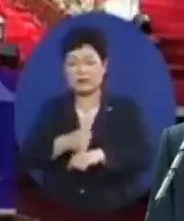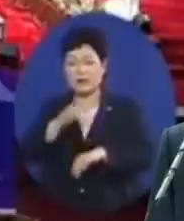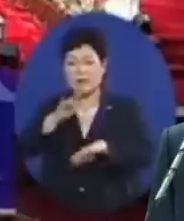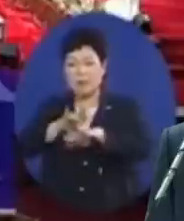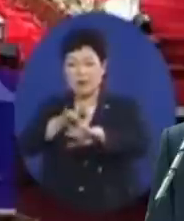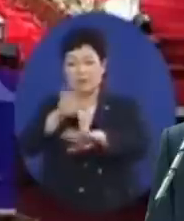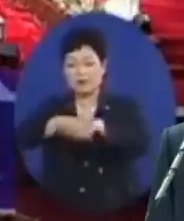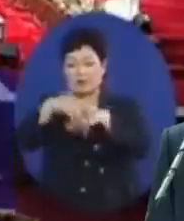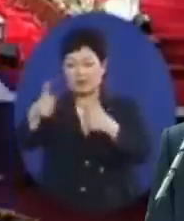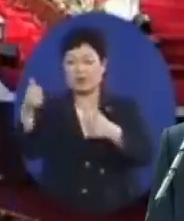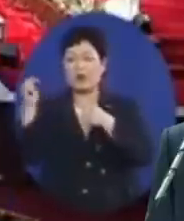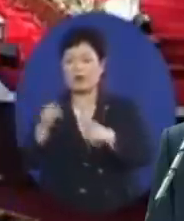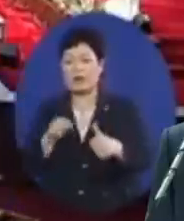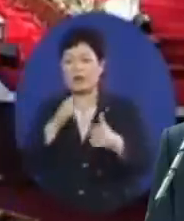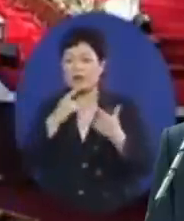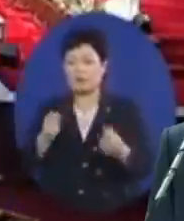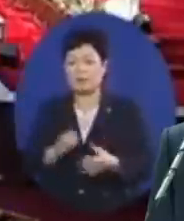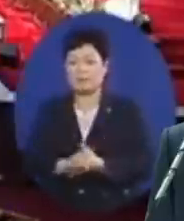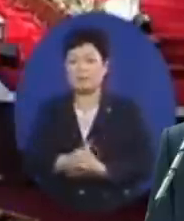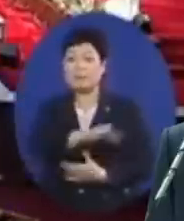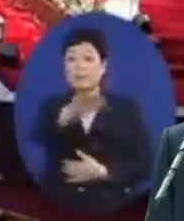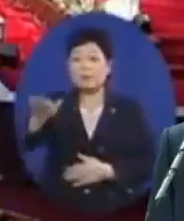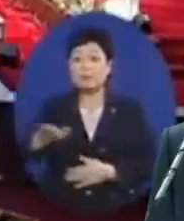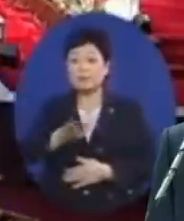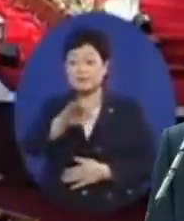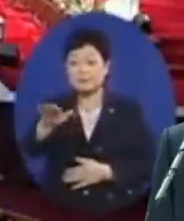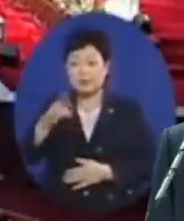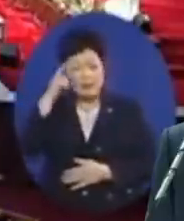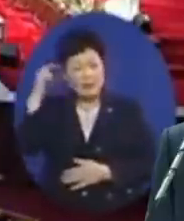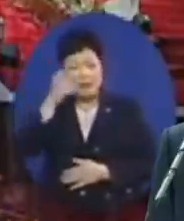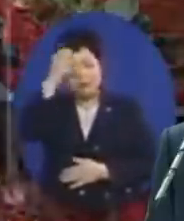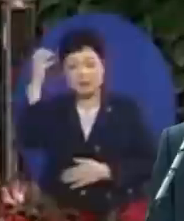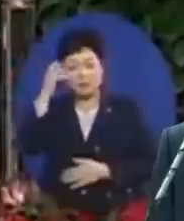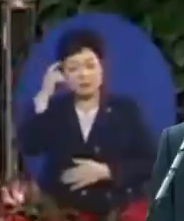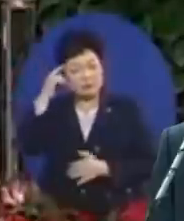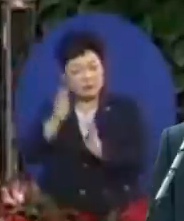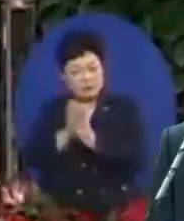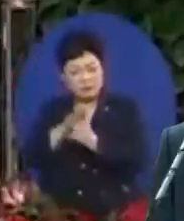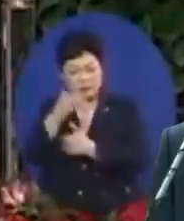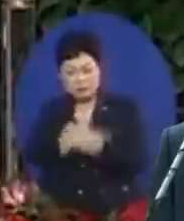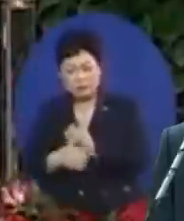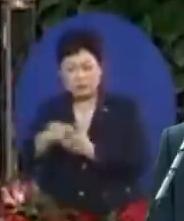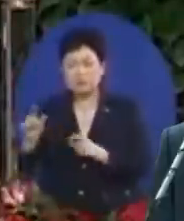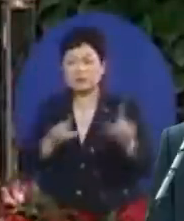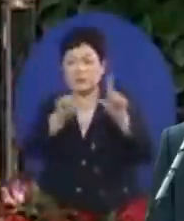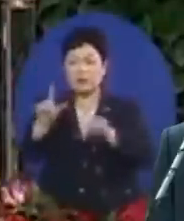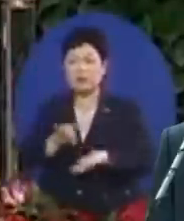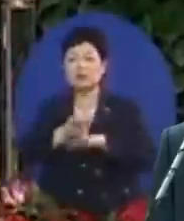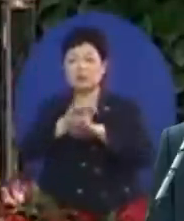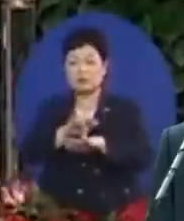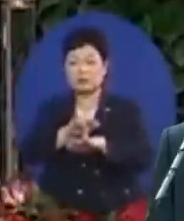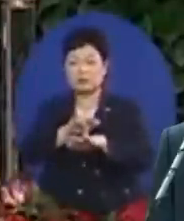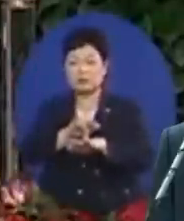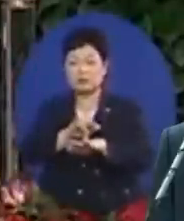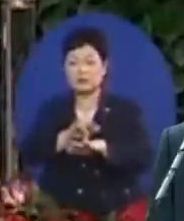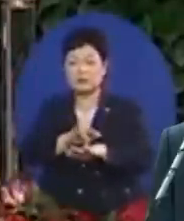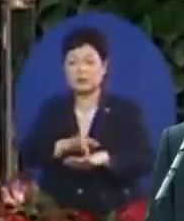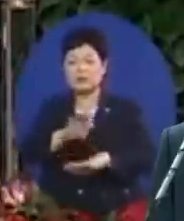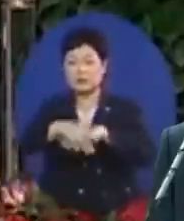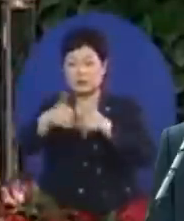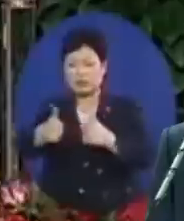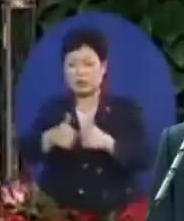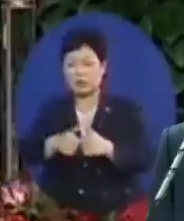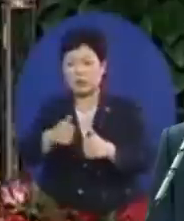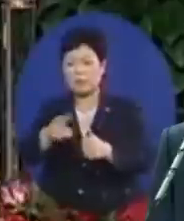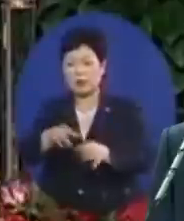대적하라. 우리는 영적으로 정신적으로 육체적으로 생활적으로 귀신을 대적하고 공개해야